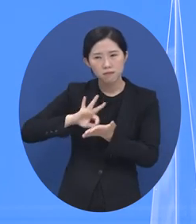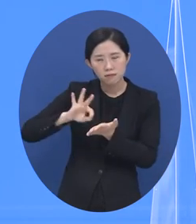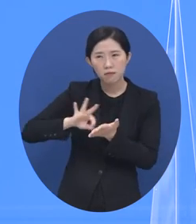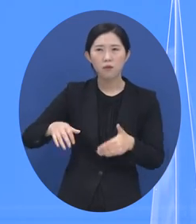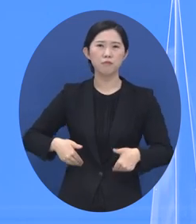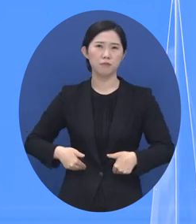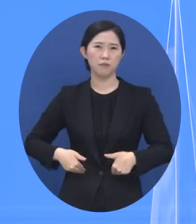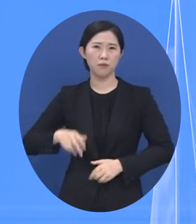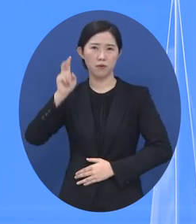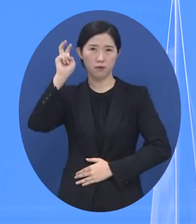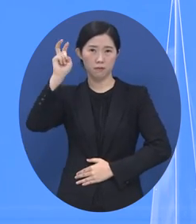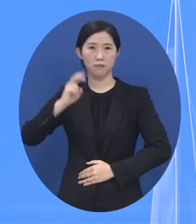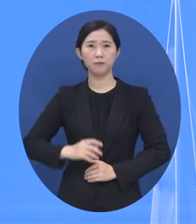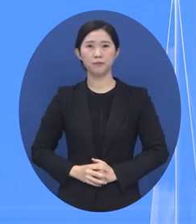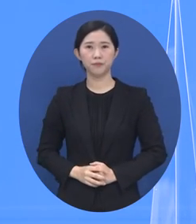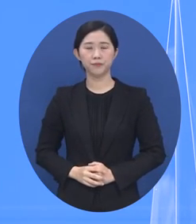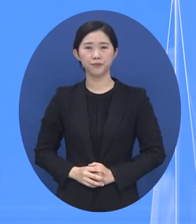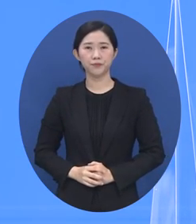것입니다.